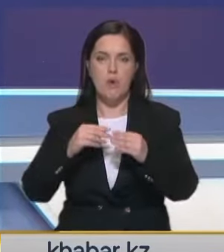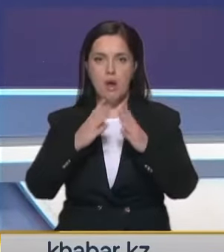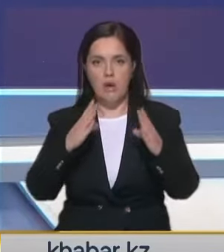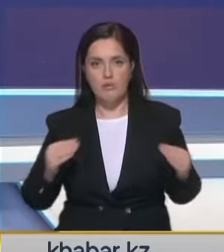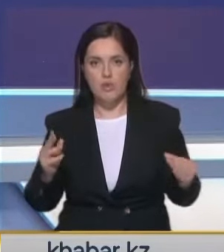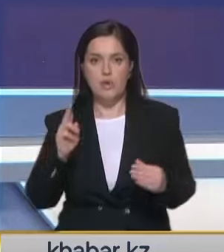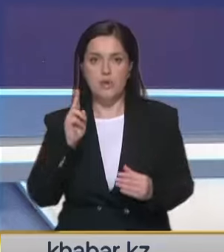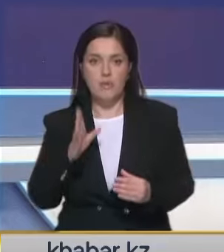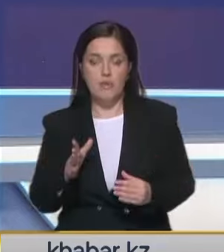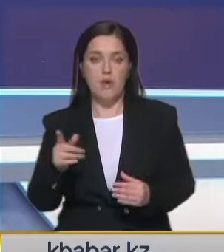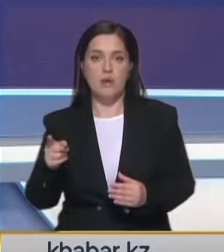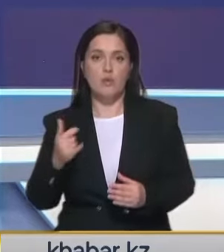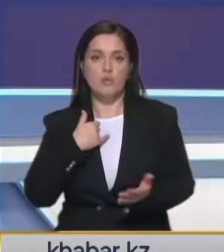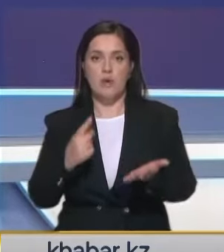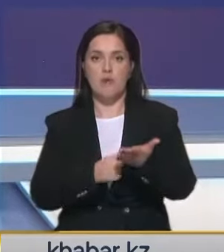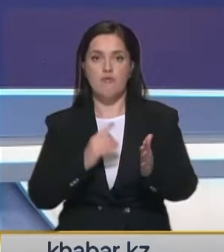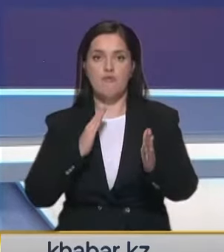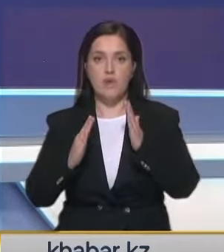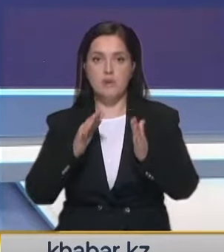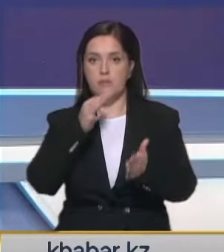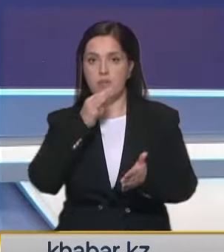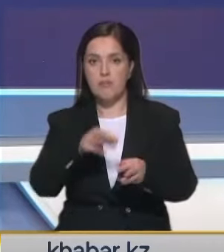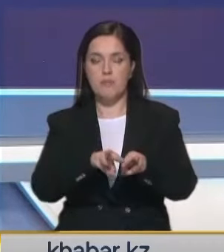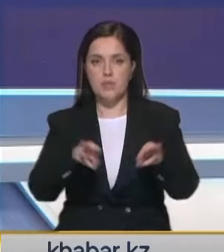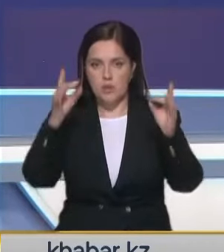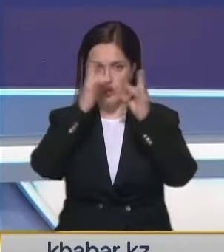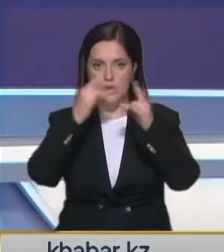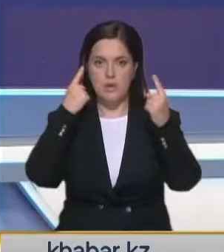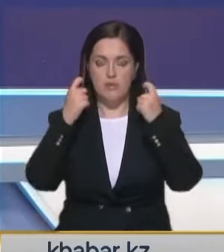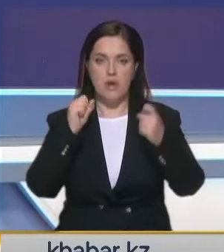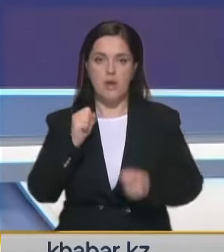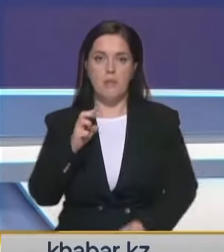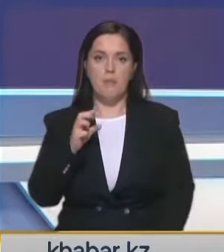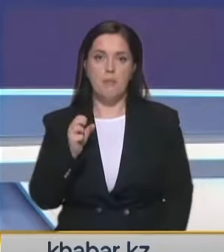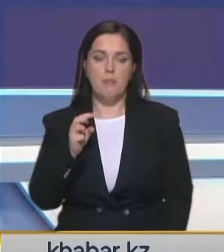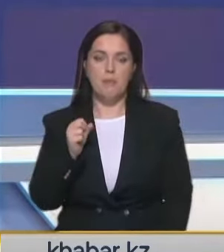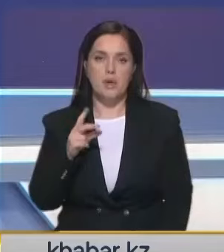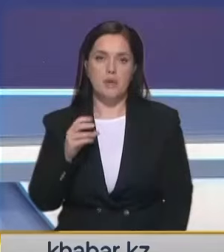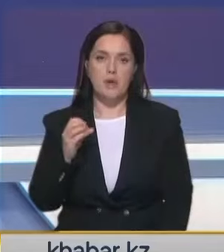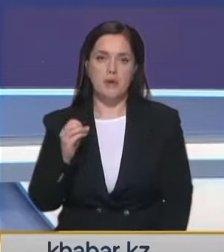недвижимость. Ситуацию у себя на странице в Фейсбуке прокомментировала министр культуры и информации Аида Балаева.